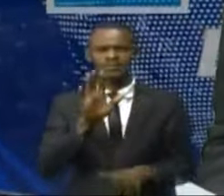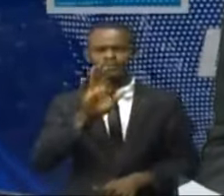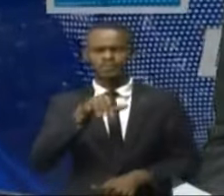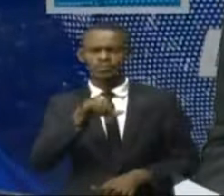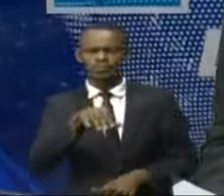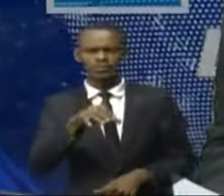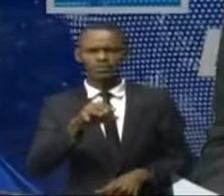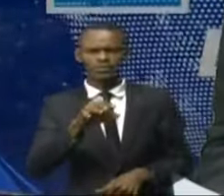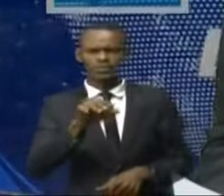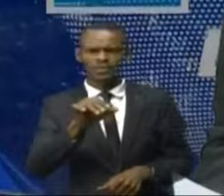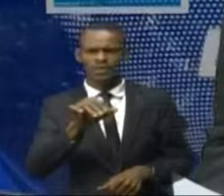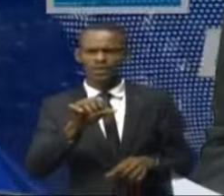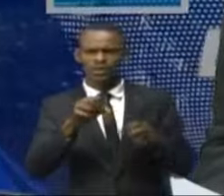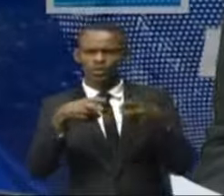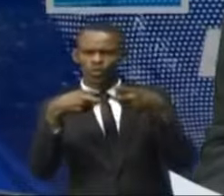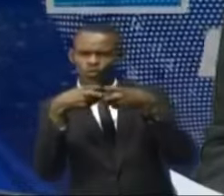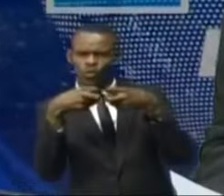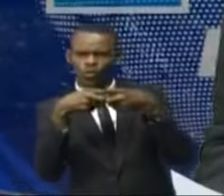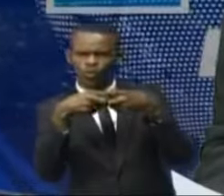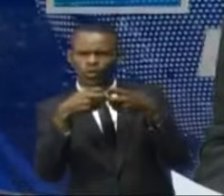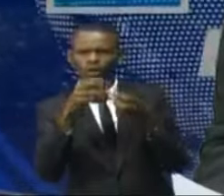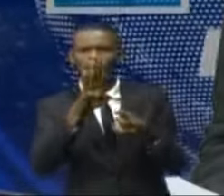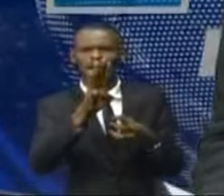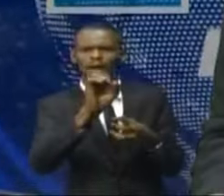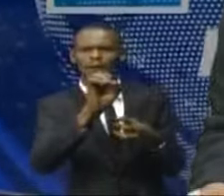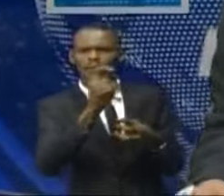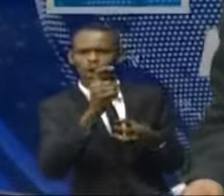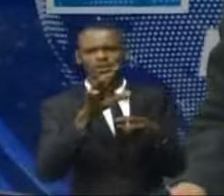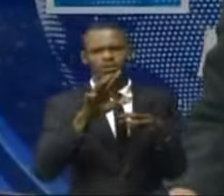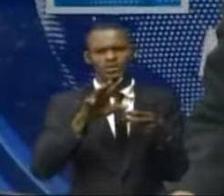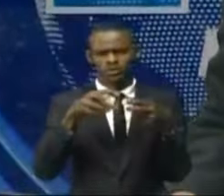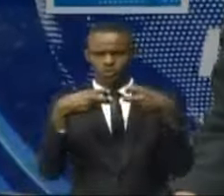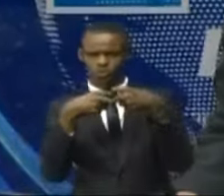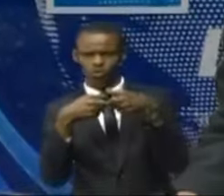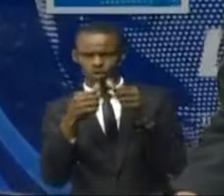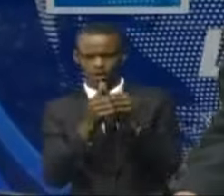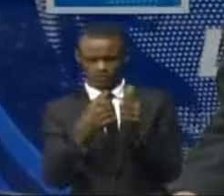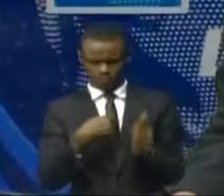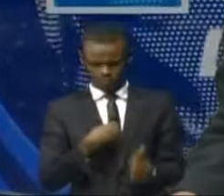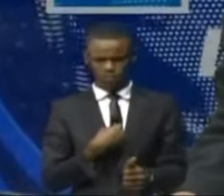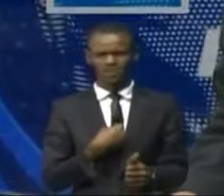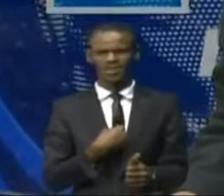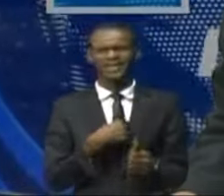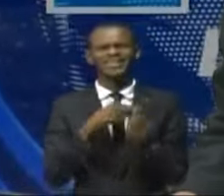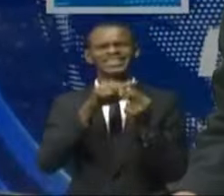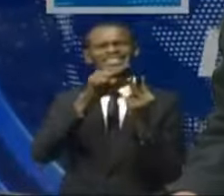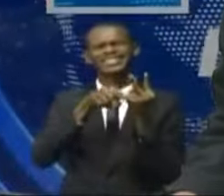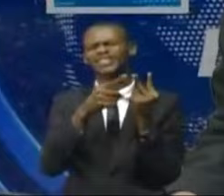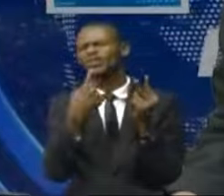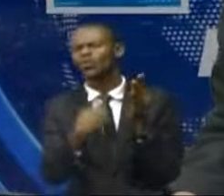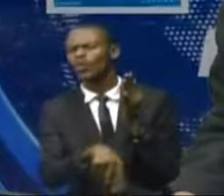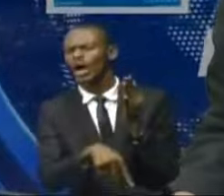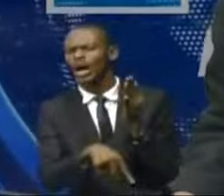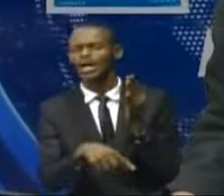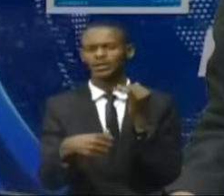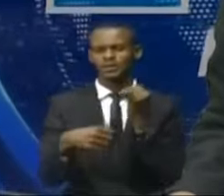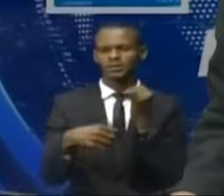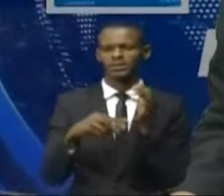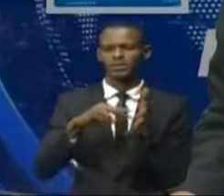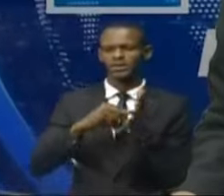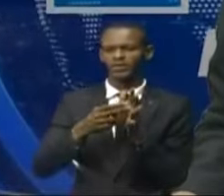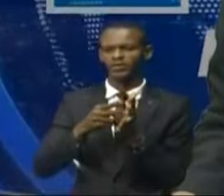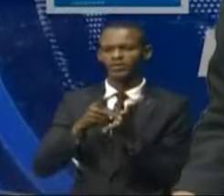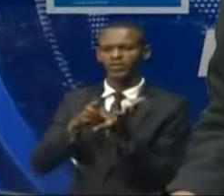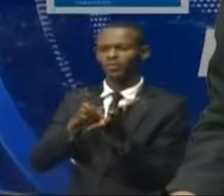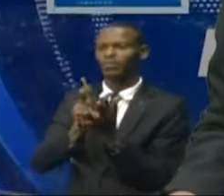deux produits pour une utilisation rationnelle de l'énergie électrique. Les abonnés payent ce qu'ils consomment. Le staff dirigeant de